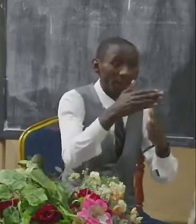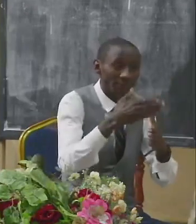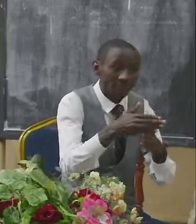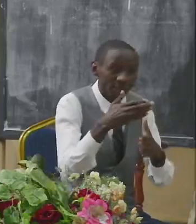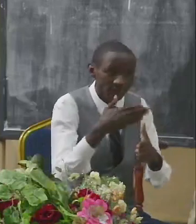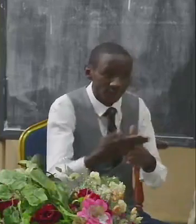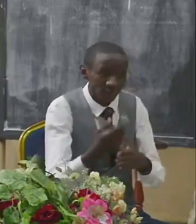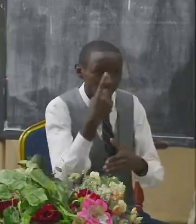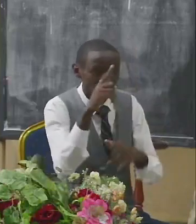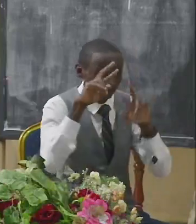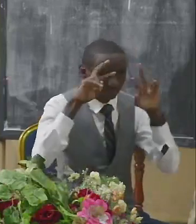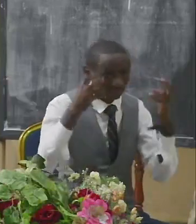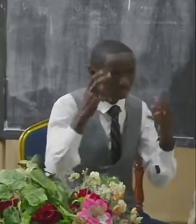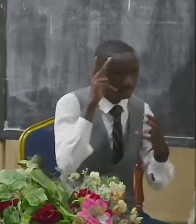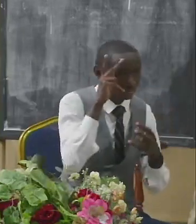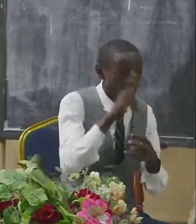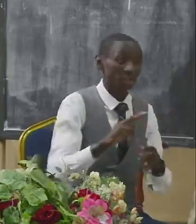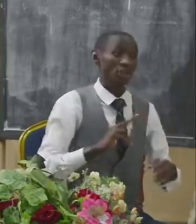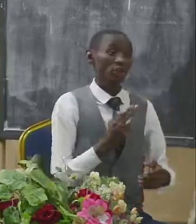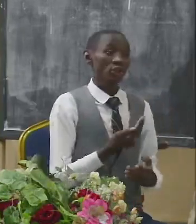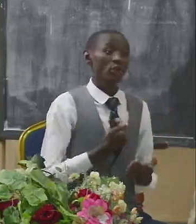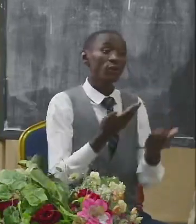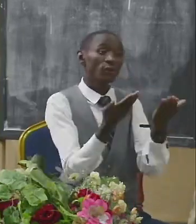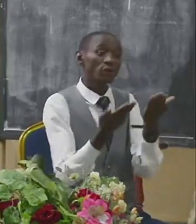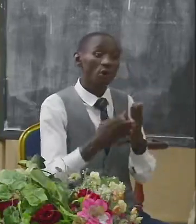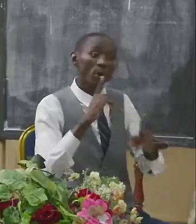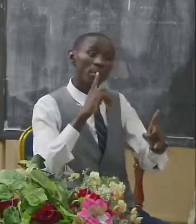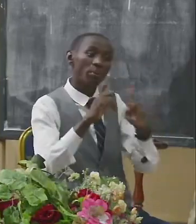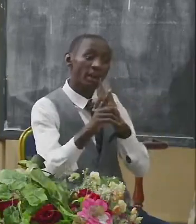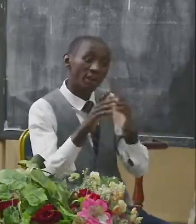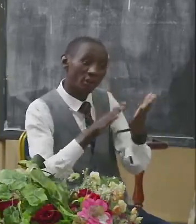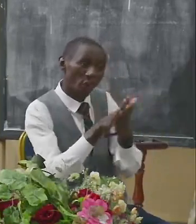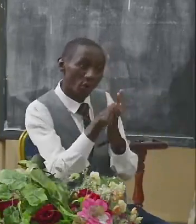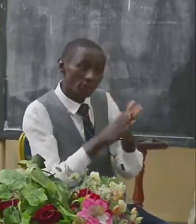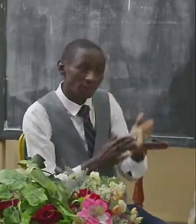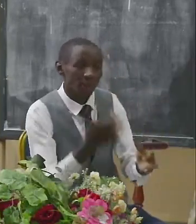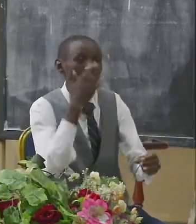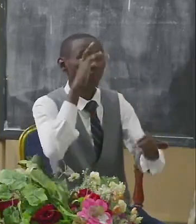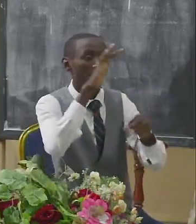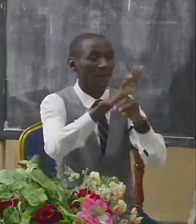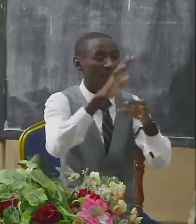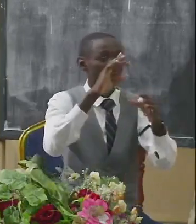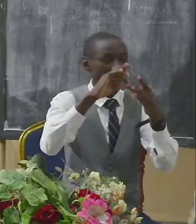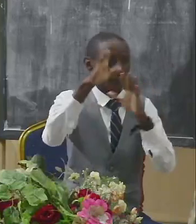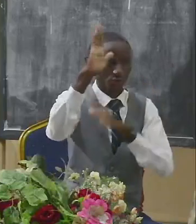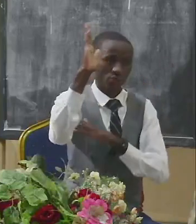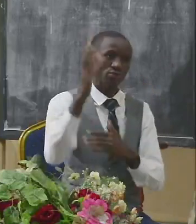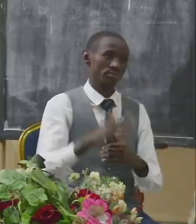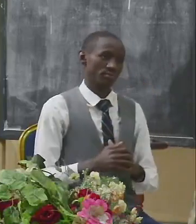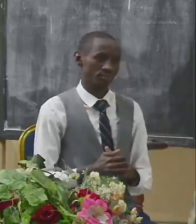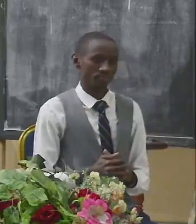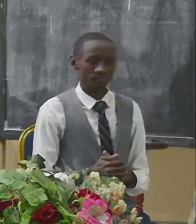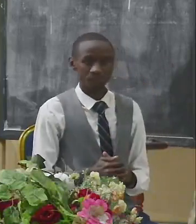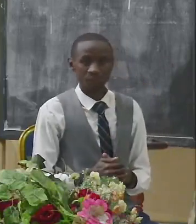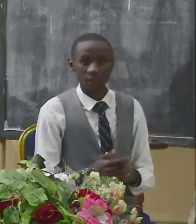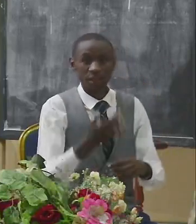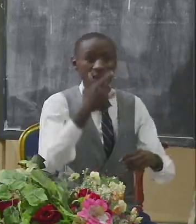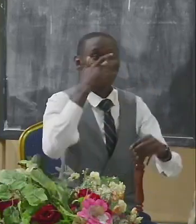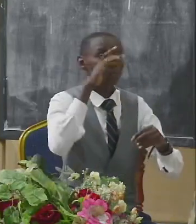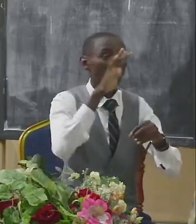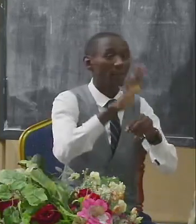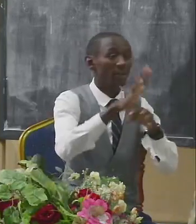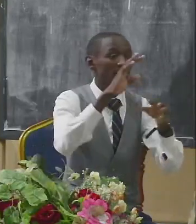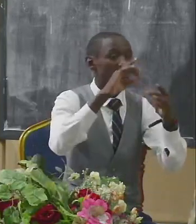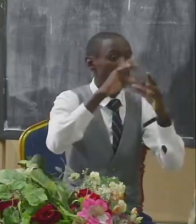Tunataka kugawanya wazo fulani. Nous voulons parler sur les promesses de tunatafuta Dieu. Tunatafuta kusema kuhusu ahadi za Mungu. Les promesses de